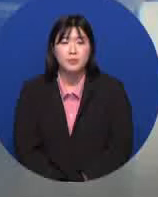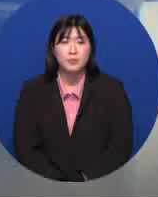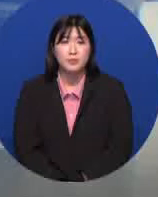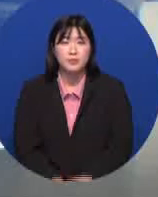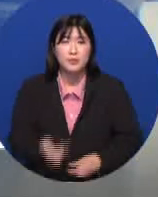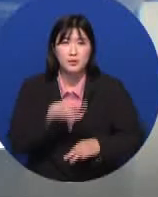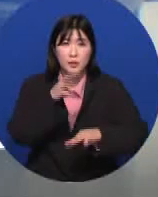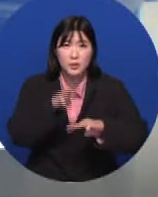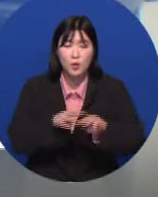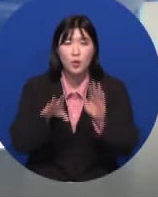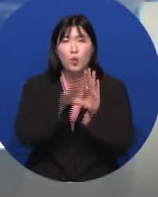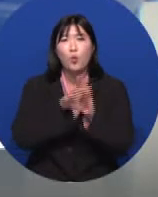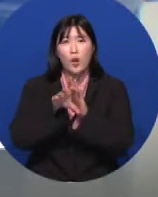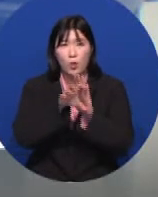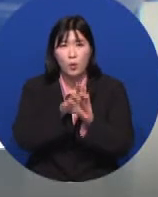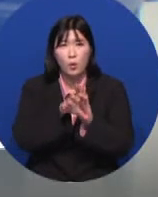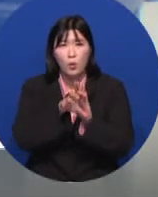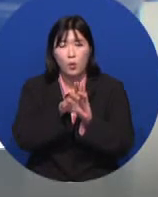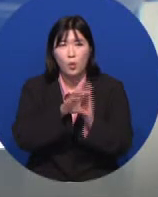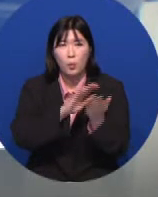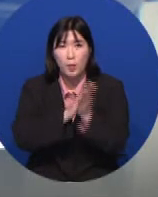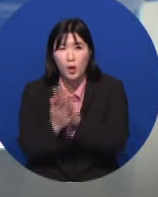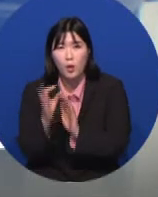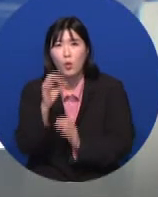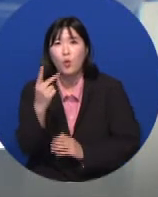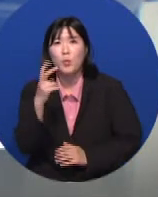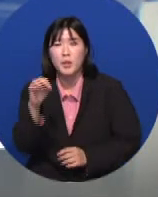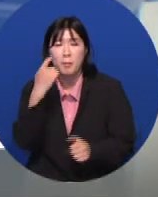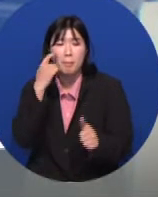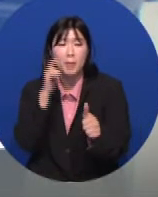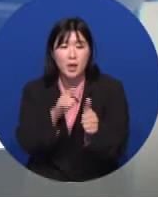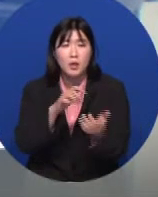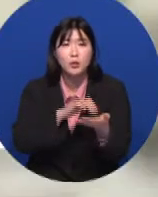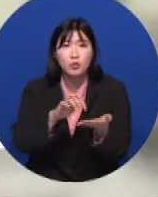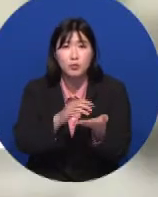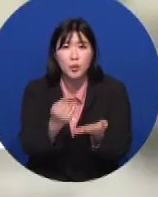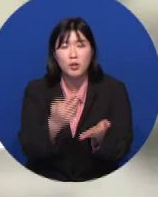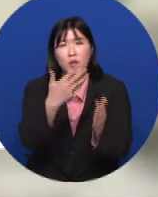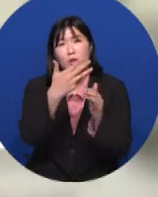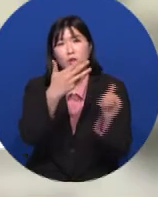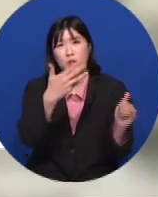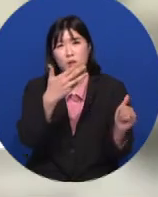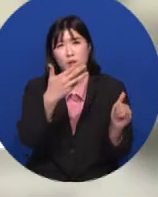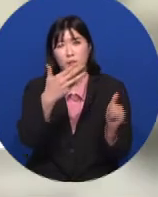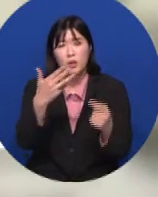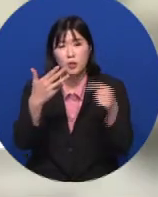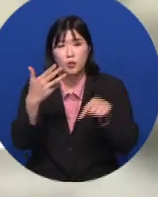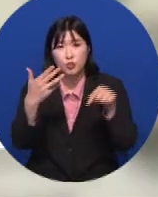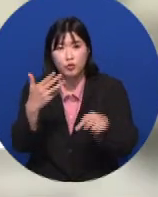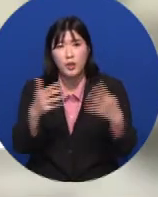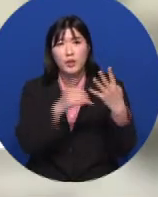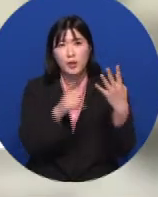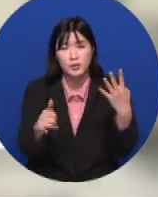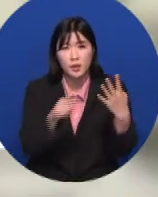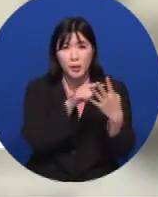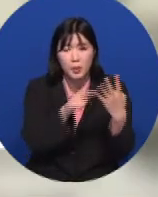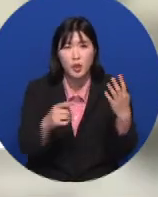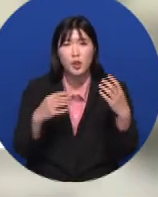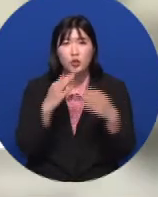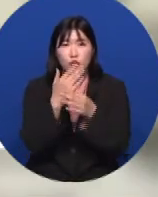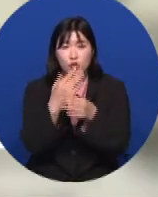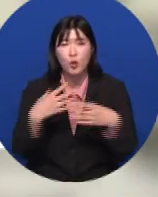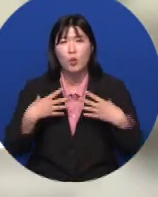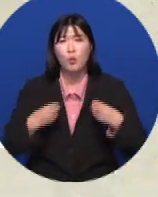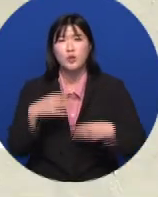텔존 에서 코로나 7 연잎 아래 어스 이놈이 크로네 8명이 추가 감염 된 가운데 이중 4명이 u 서게 한